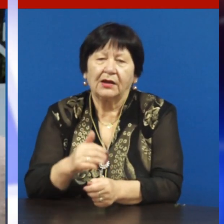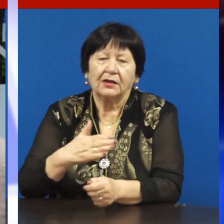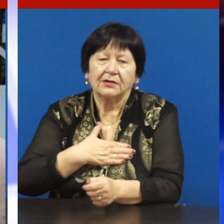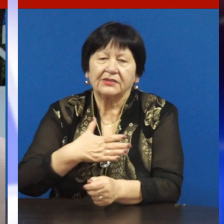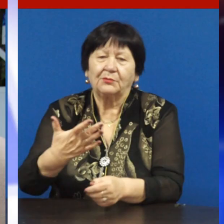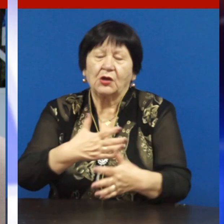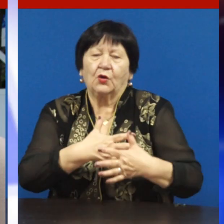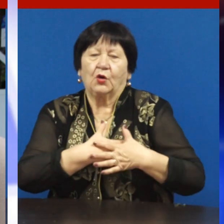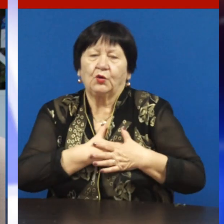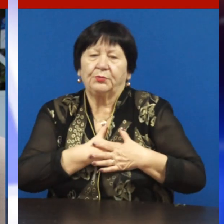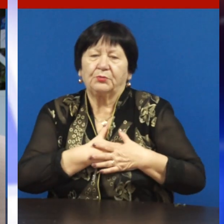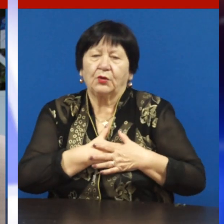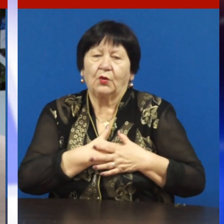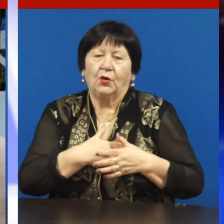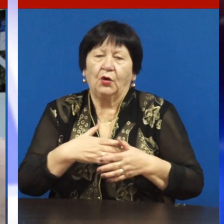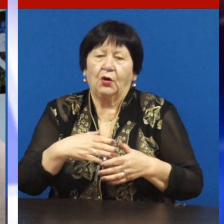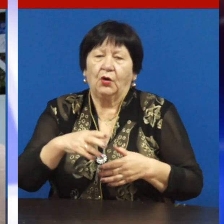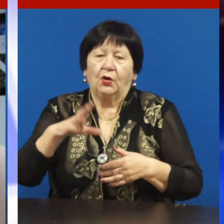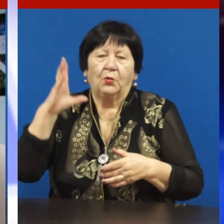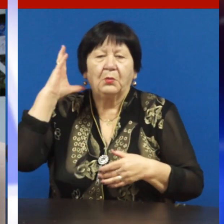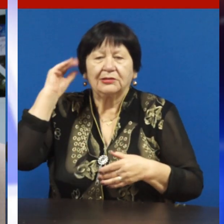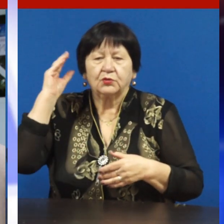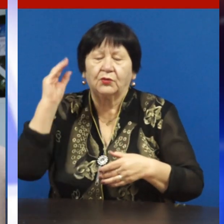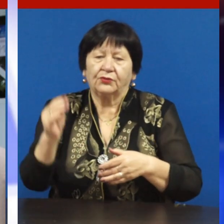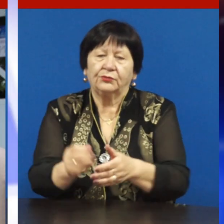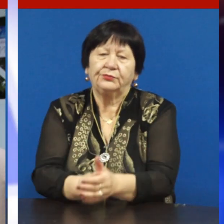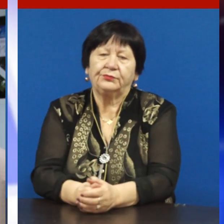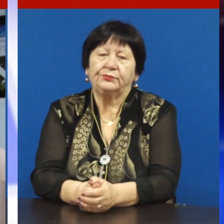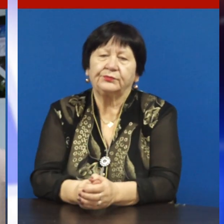nim rinu moldov